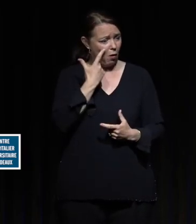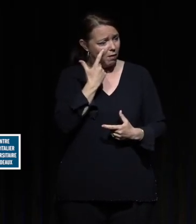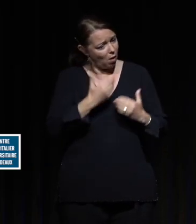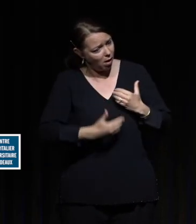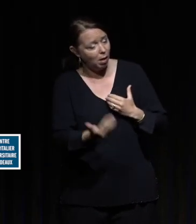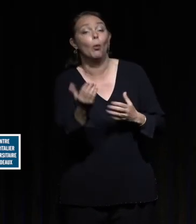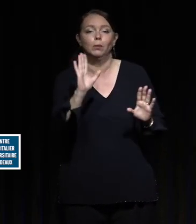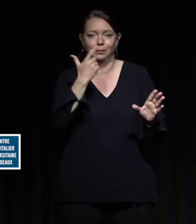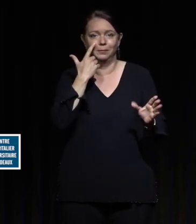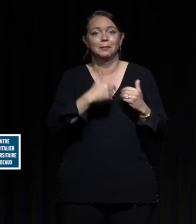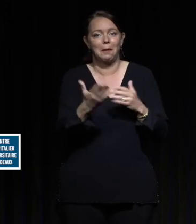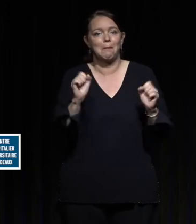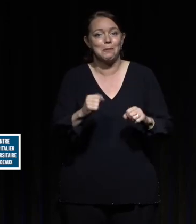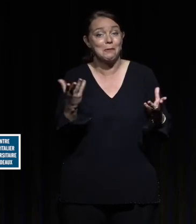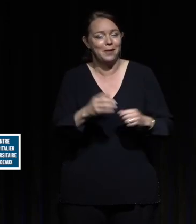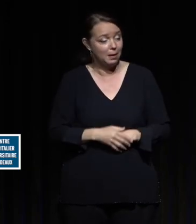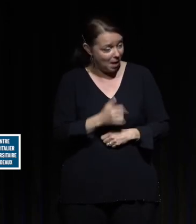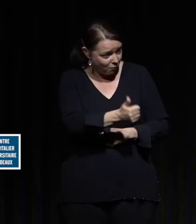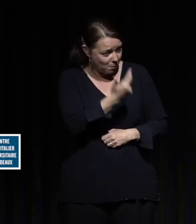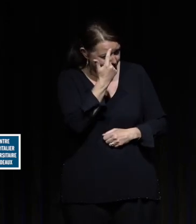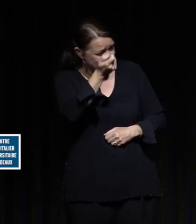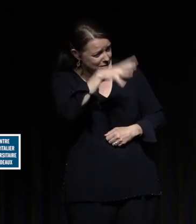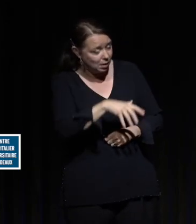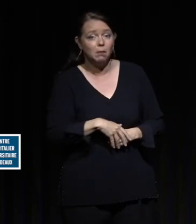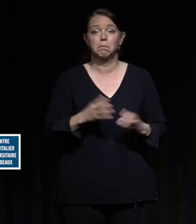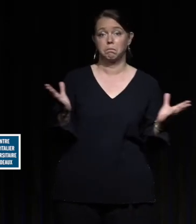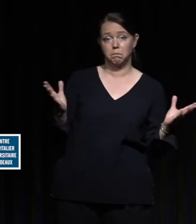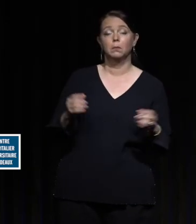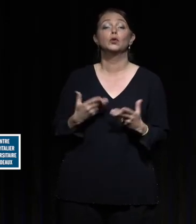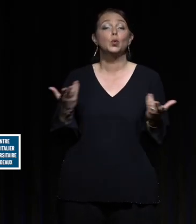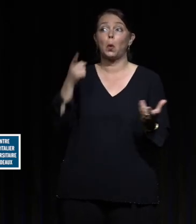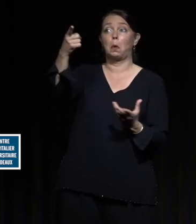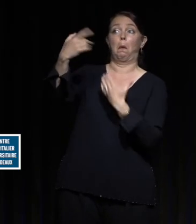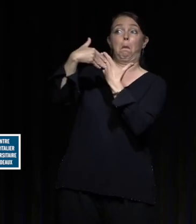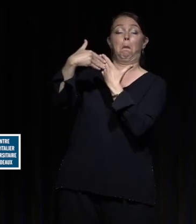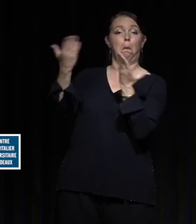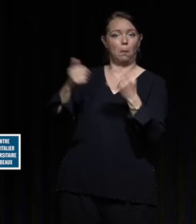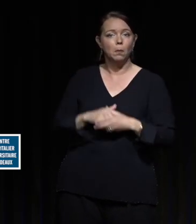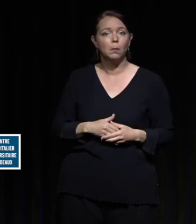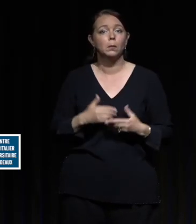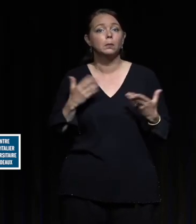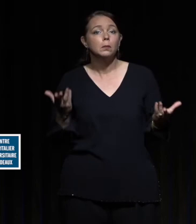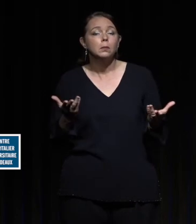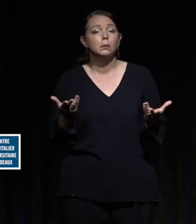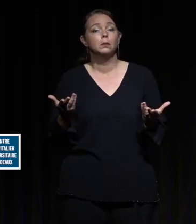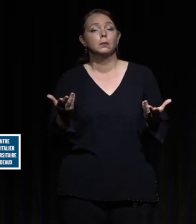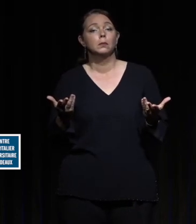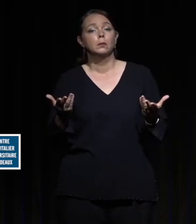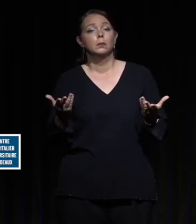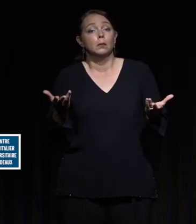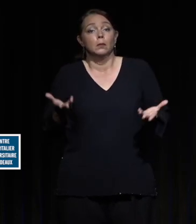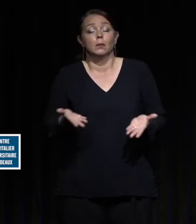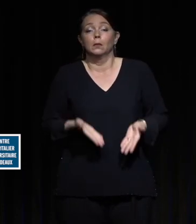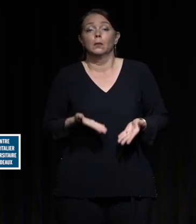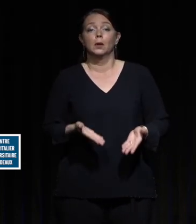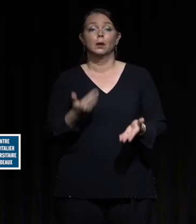de là, mais innover. Et donc, comme on a passé ça, finalement, on est passé